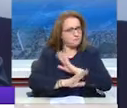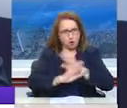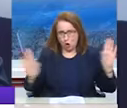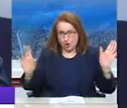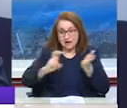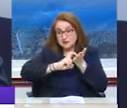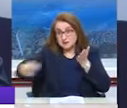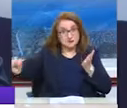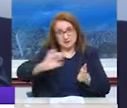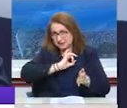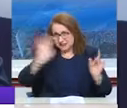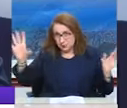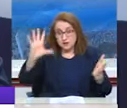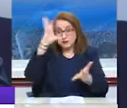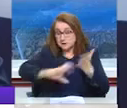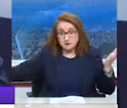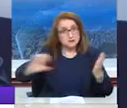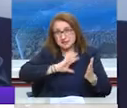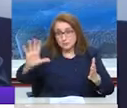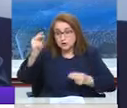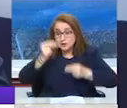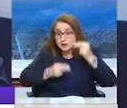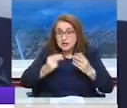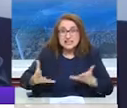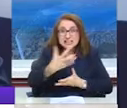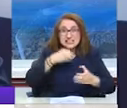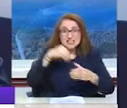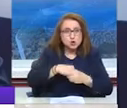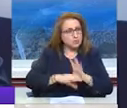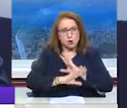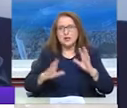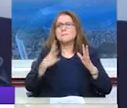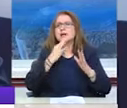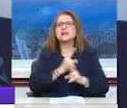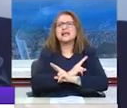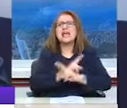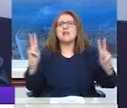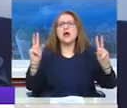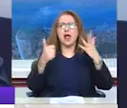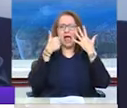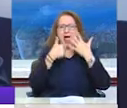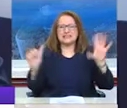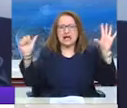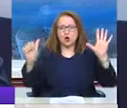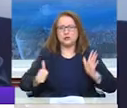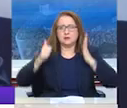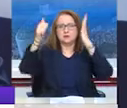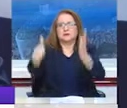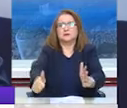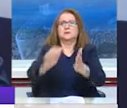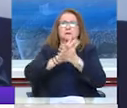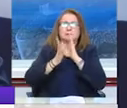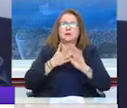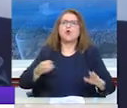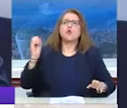ακατάσχετο και μη συμψηφιστέο και φυσικά απολύτως καθαρό, χωρίς παρακρατήσει επιβαρύνσεις, και η πρώτη